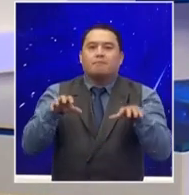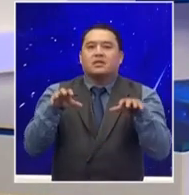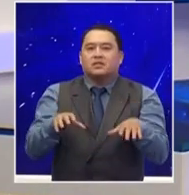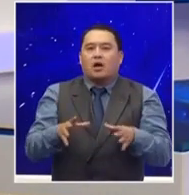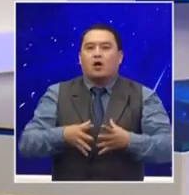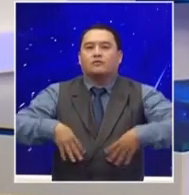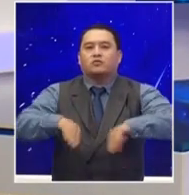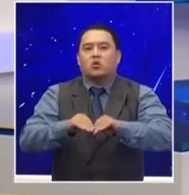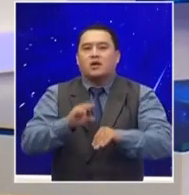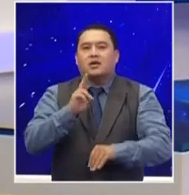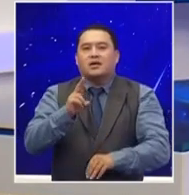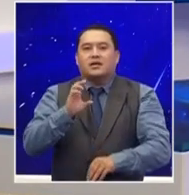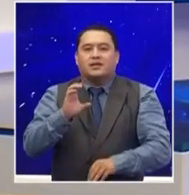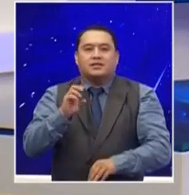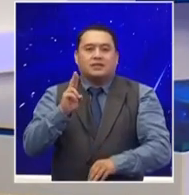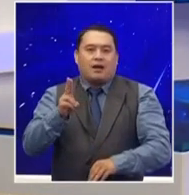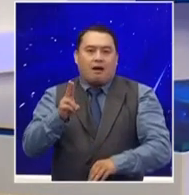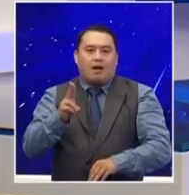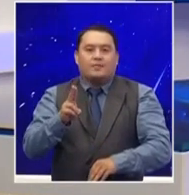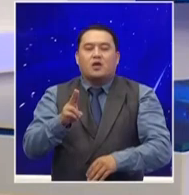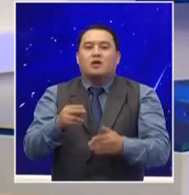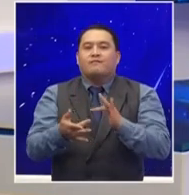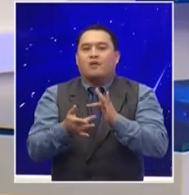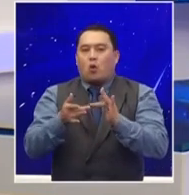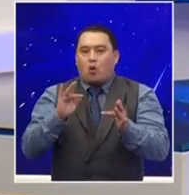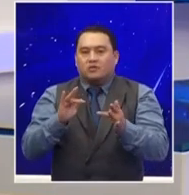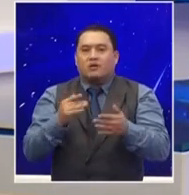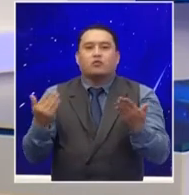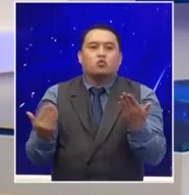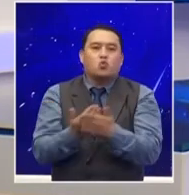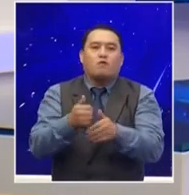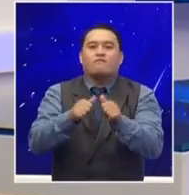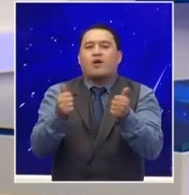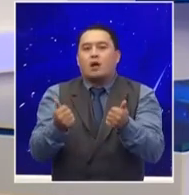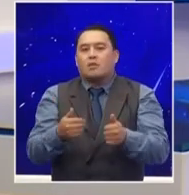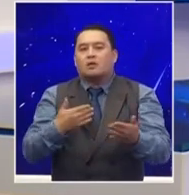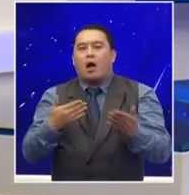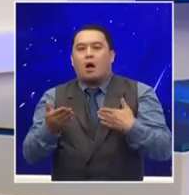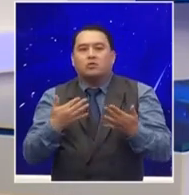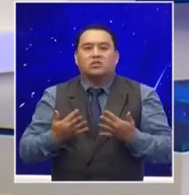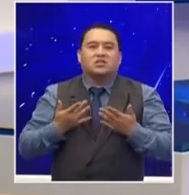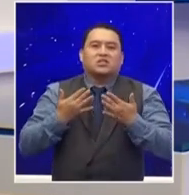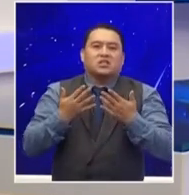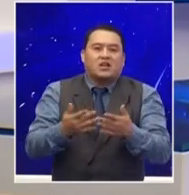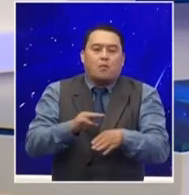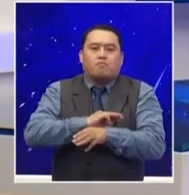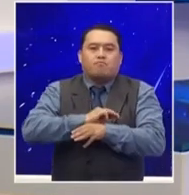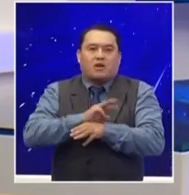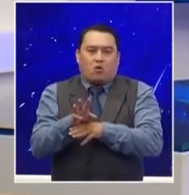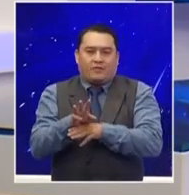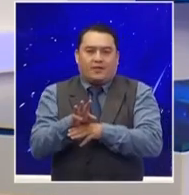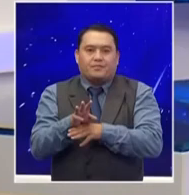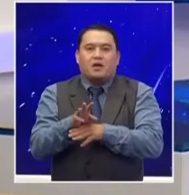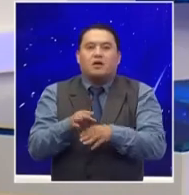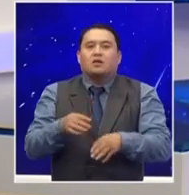председателей собственников кооператива в режиме реального времени. Новый формат общения, требования текущей ситуации по COVID.